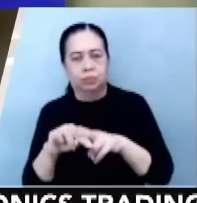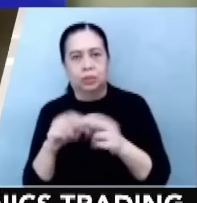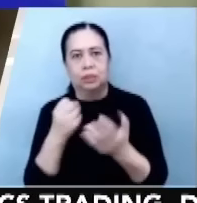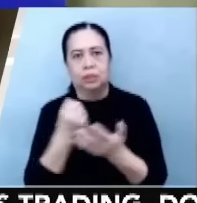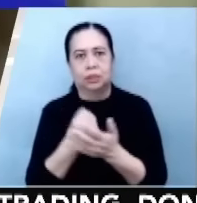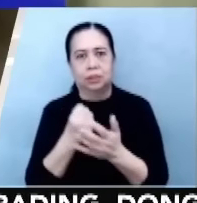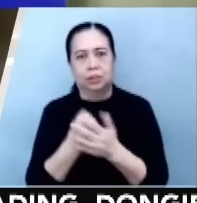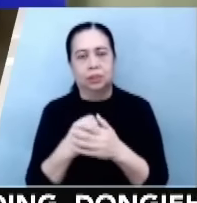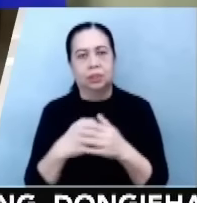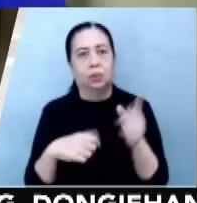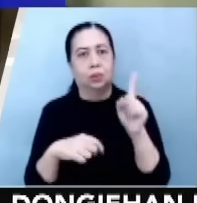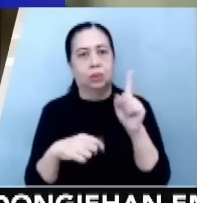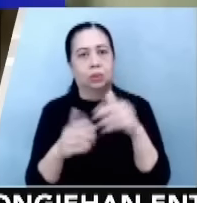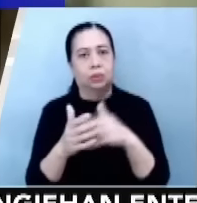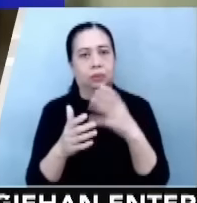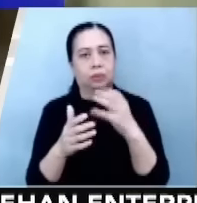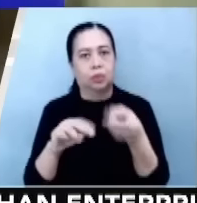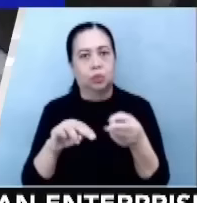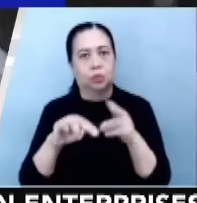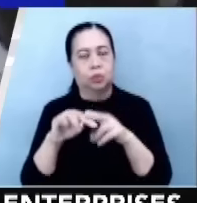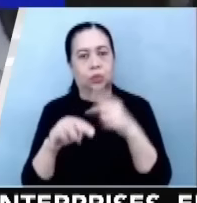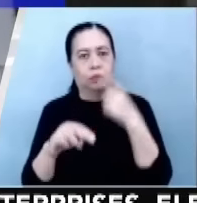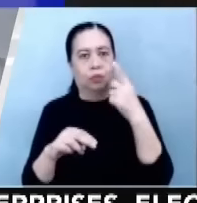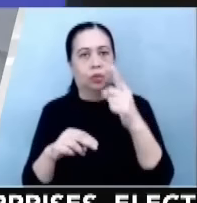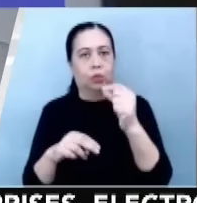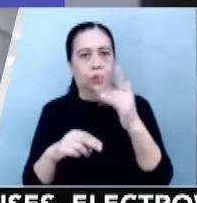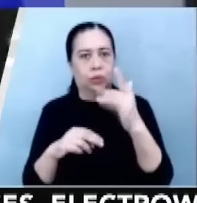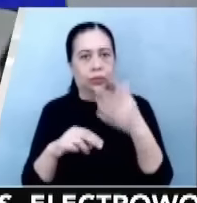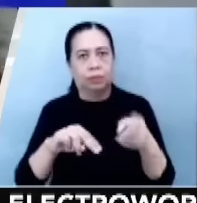1,512 na Dagdag sa 2025